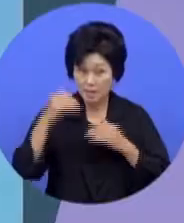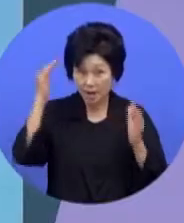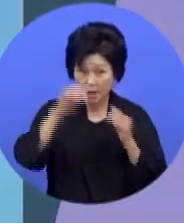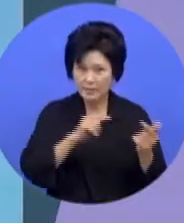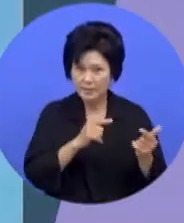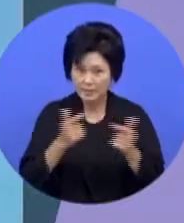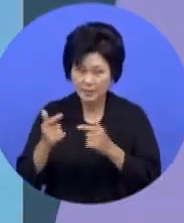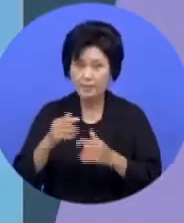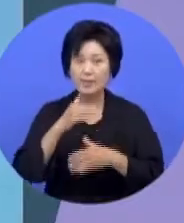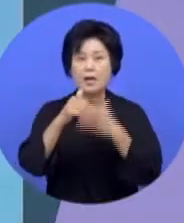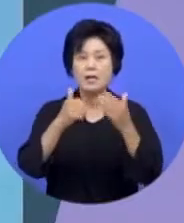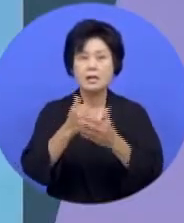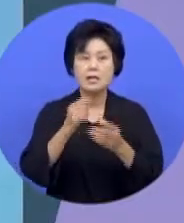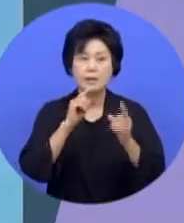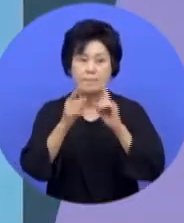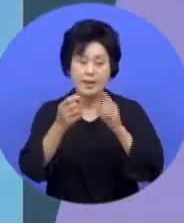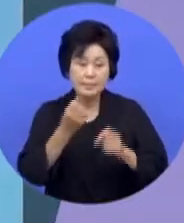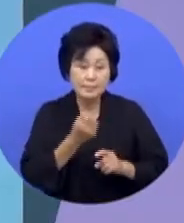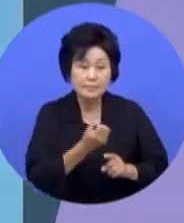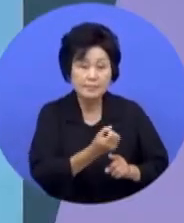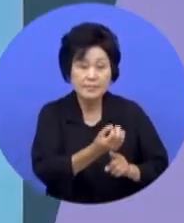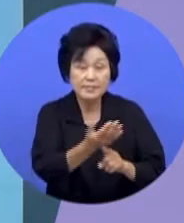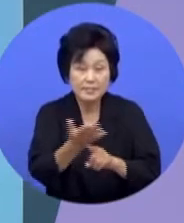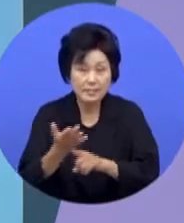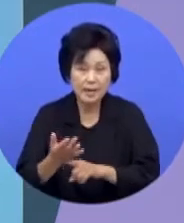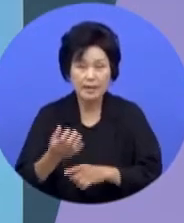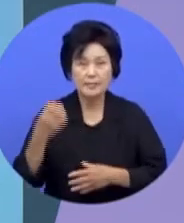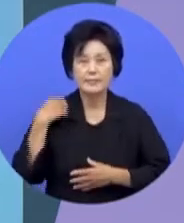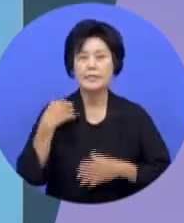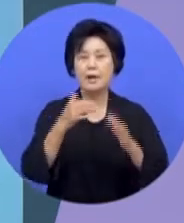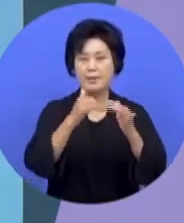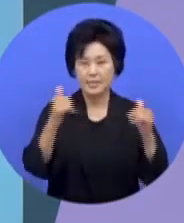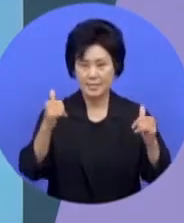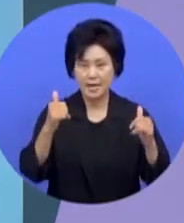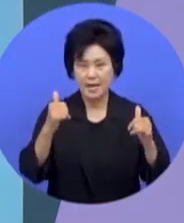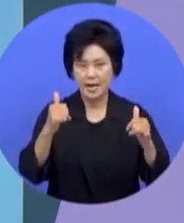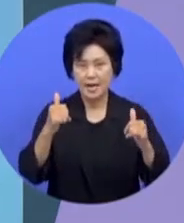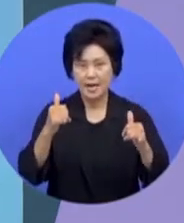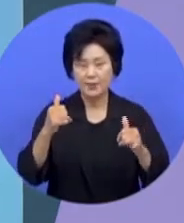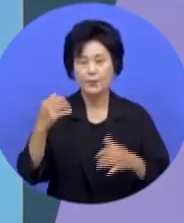사명자라고 생각합니다. 그런 마음으로 가르치겠습니다. 라는 말씀을 해주시는데 선생님이 그런